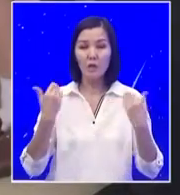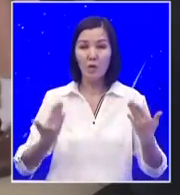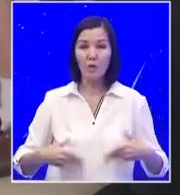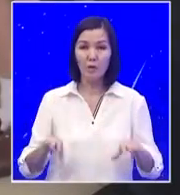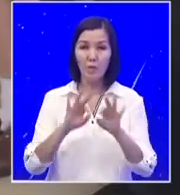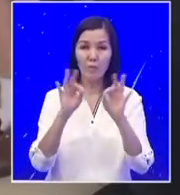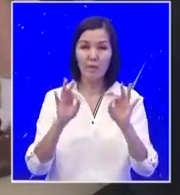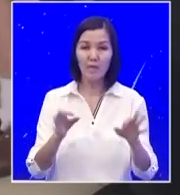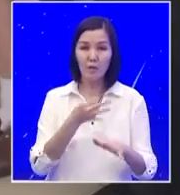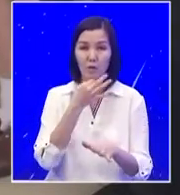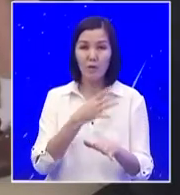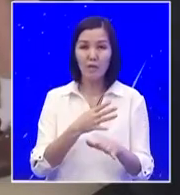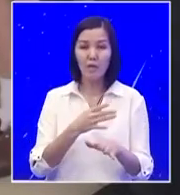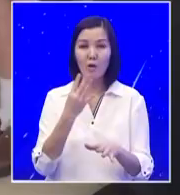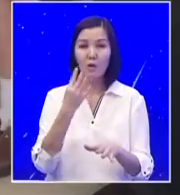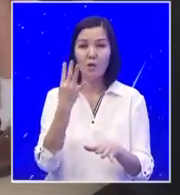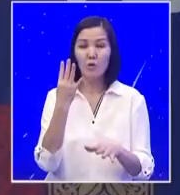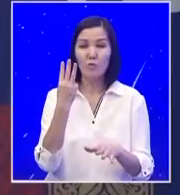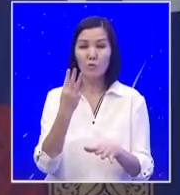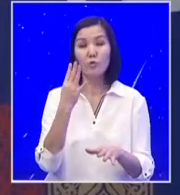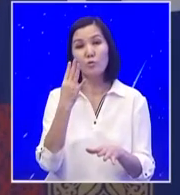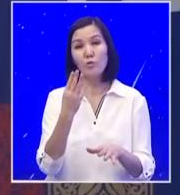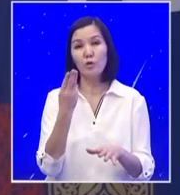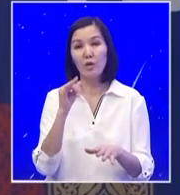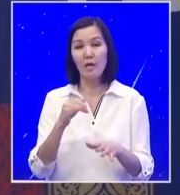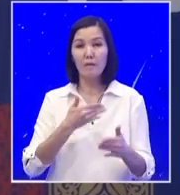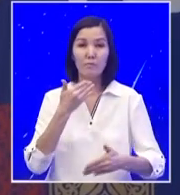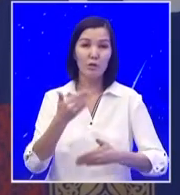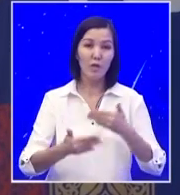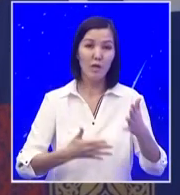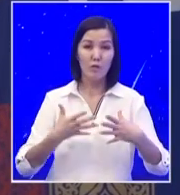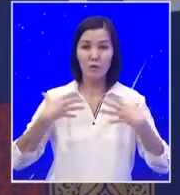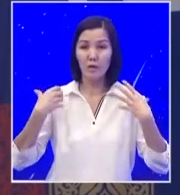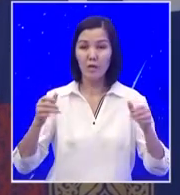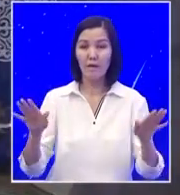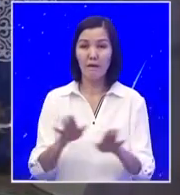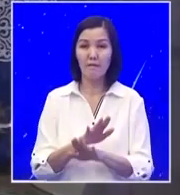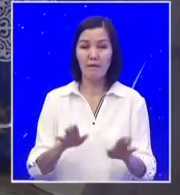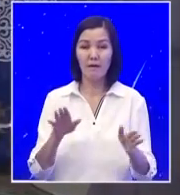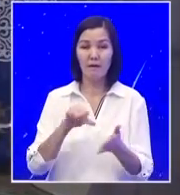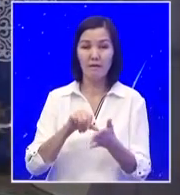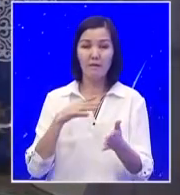салтын ұстанады. Күніне 3-4 шақырымдай жаяу жүріп, спортпен шұғылданады. Әнде айтады.